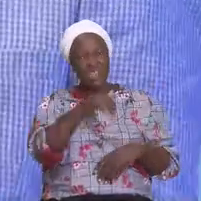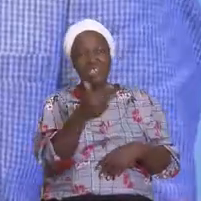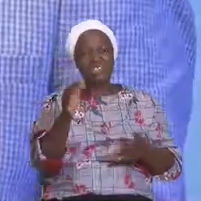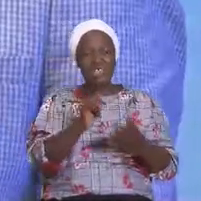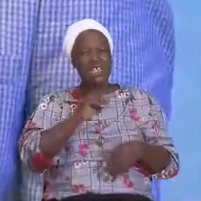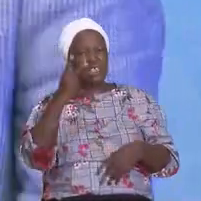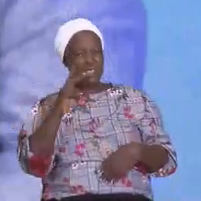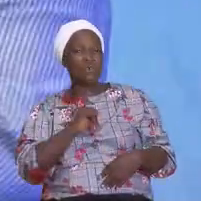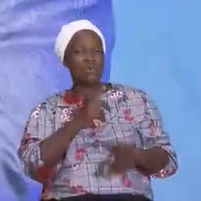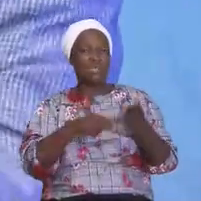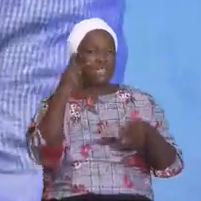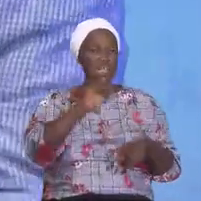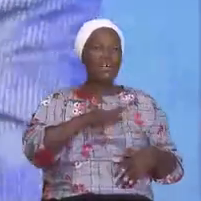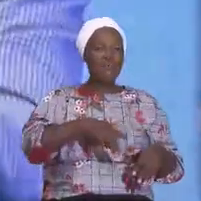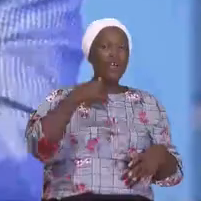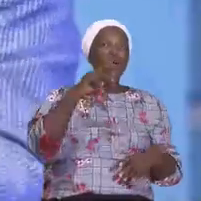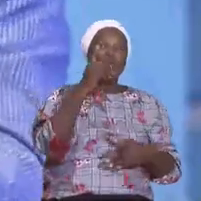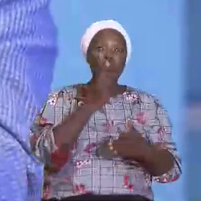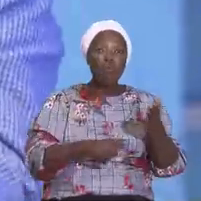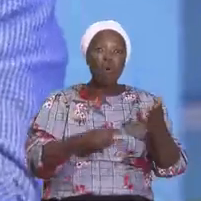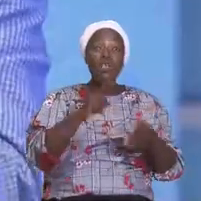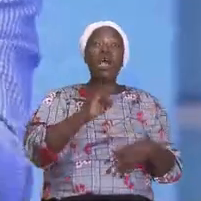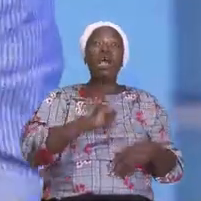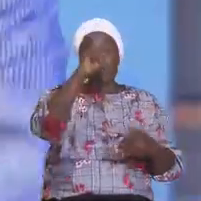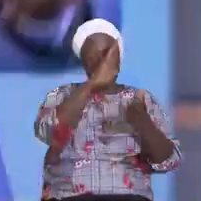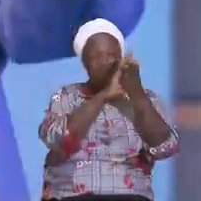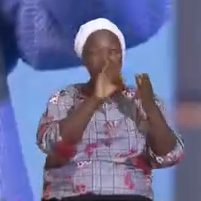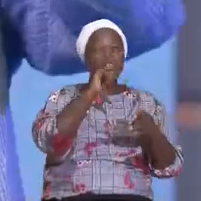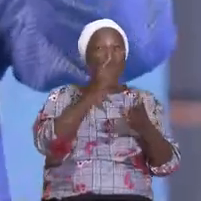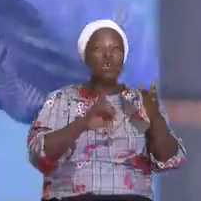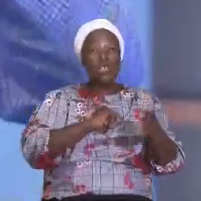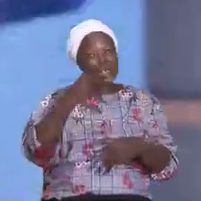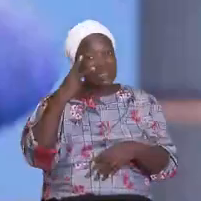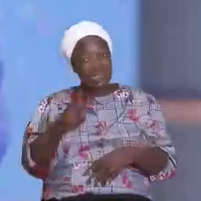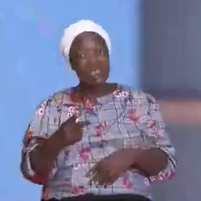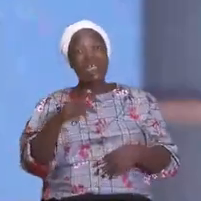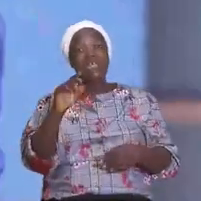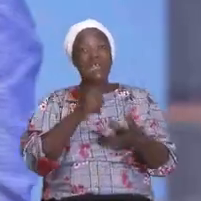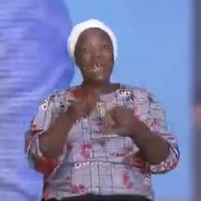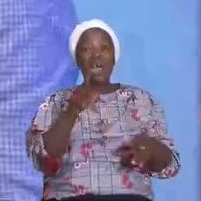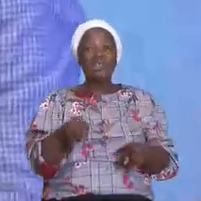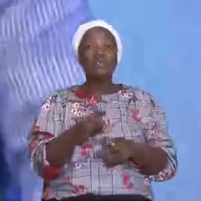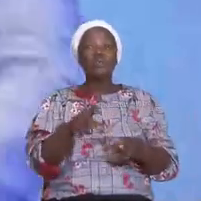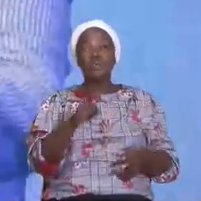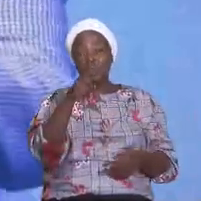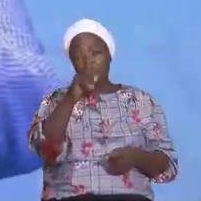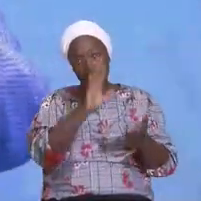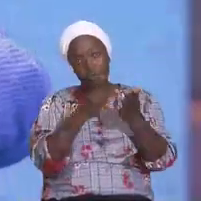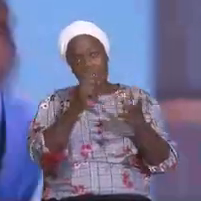Dieu, n'attends pas les sentiments, n'attends pas ce que je vois, n'attends pas ce que je vois, je crois. Non, ce que je crois, je vais